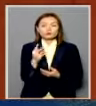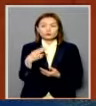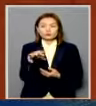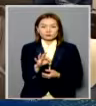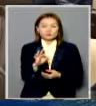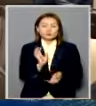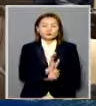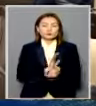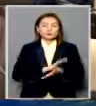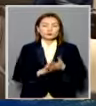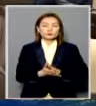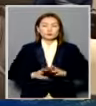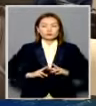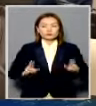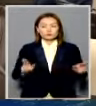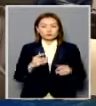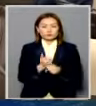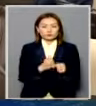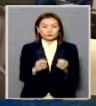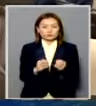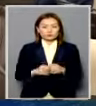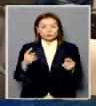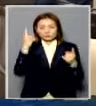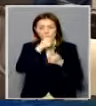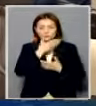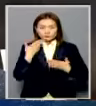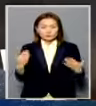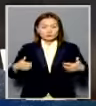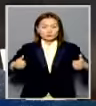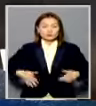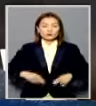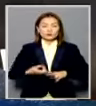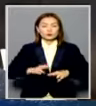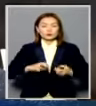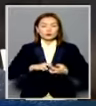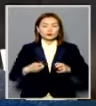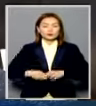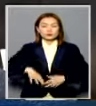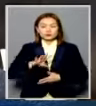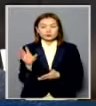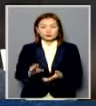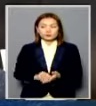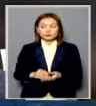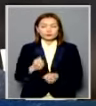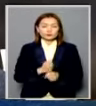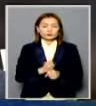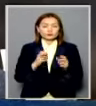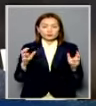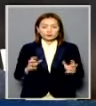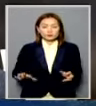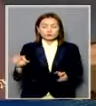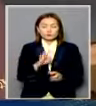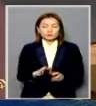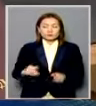радиоактивного загрязнения, так как не ведется постоянный мониторинг. Для решения этих и других проблемных вопросов разработан законопроект